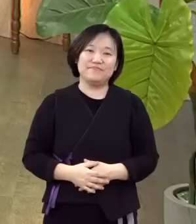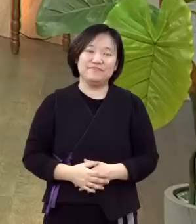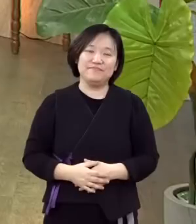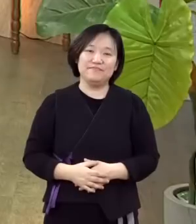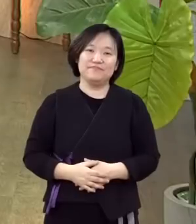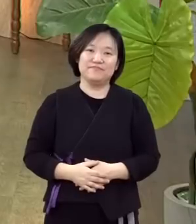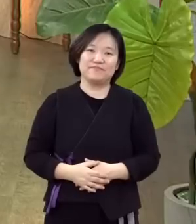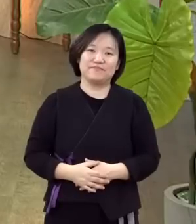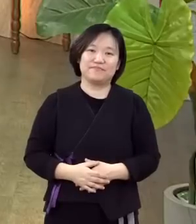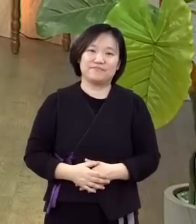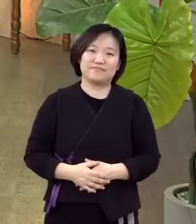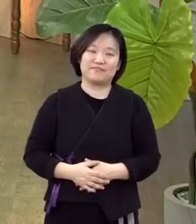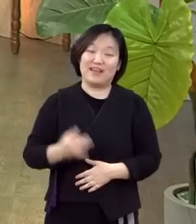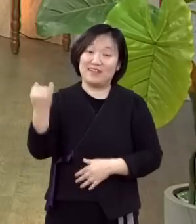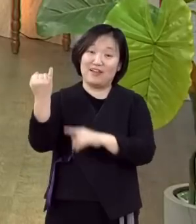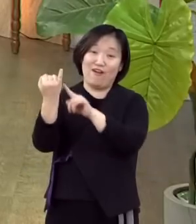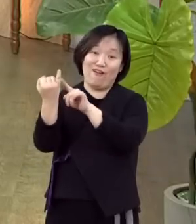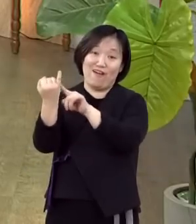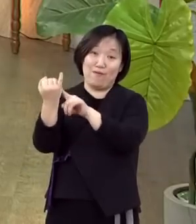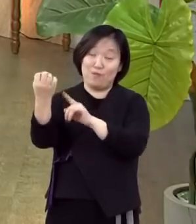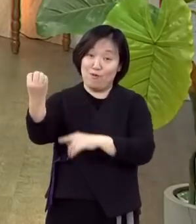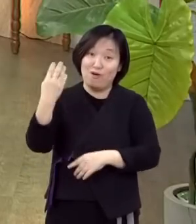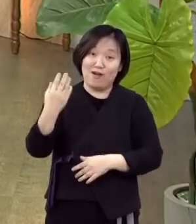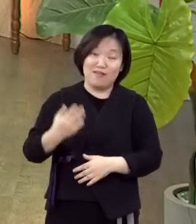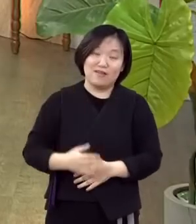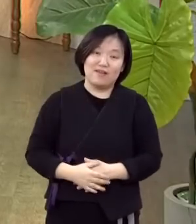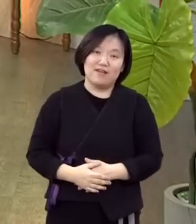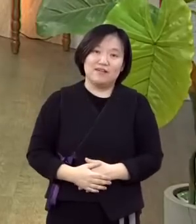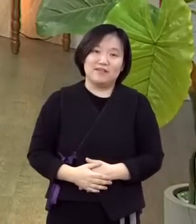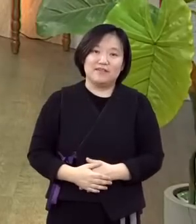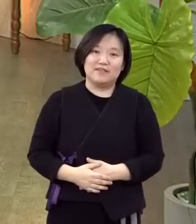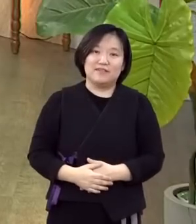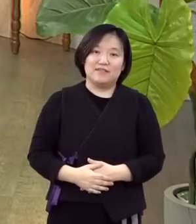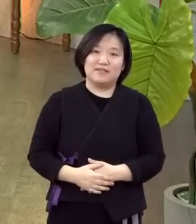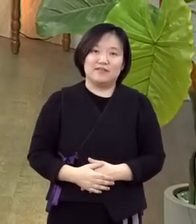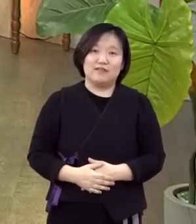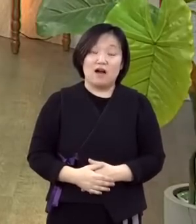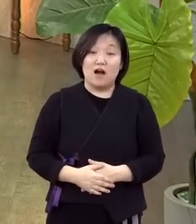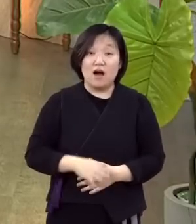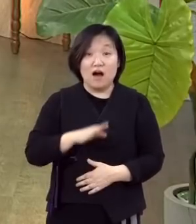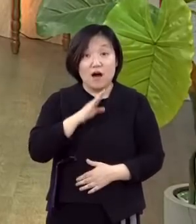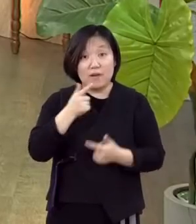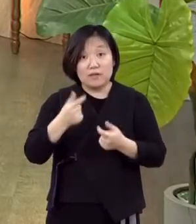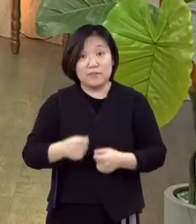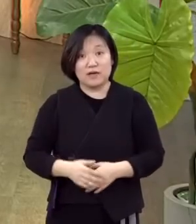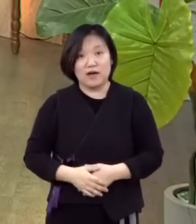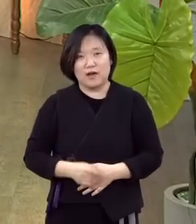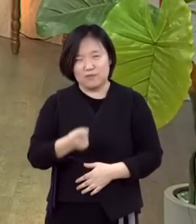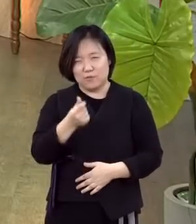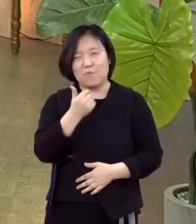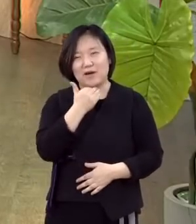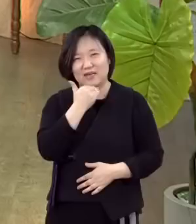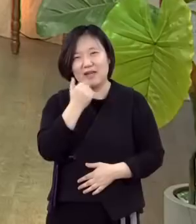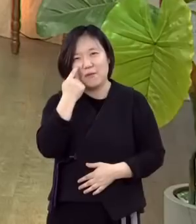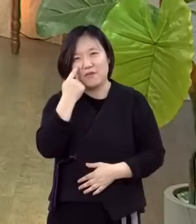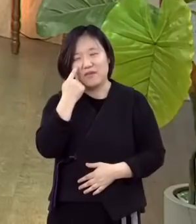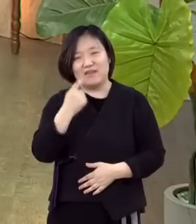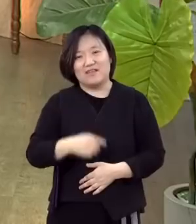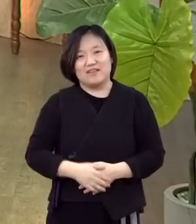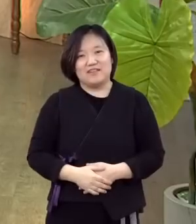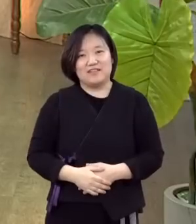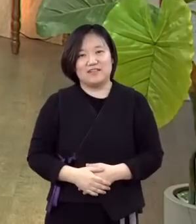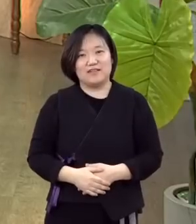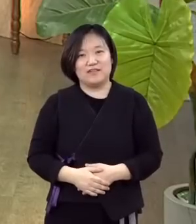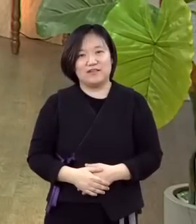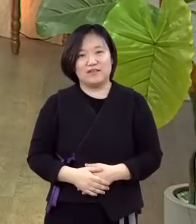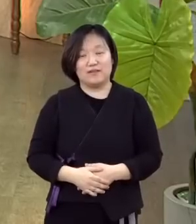가그렇게말하자그는 "그래요?"라고대답했다."스님, 잠시만기다려